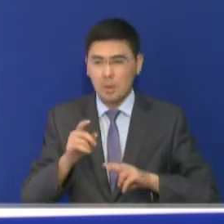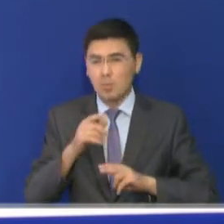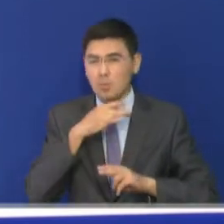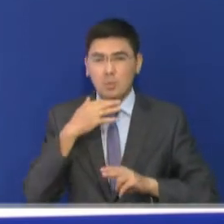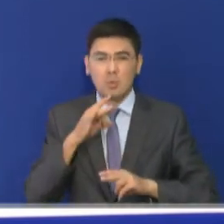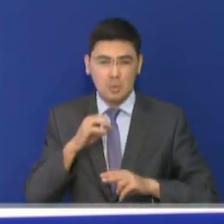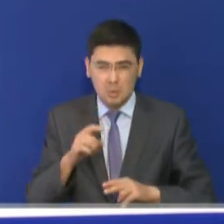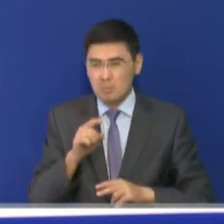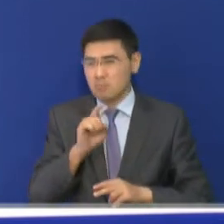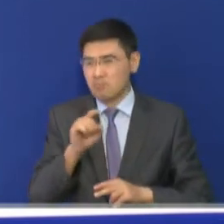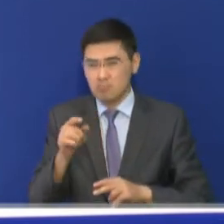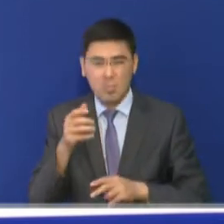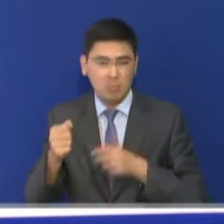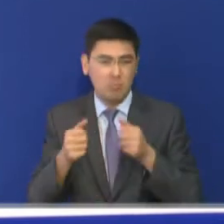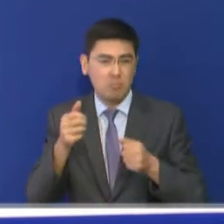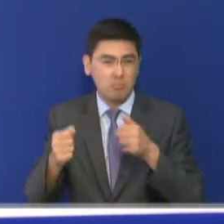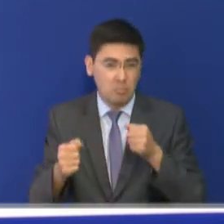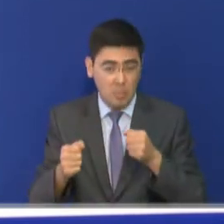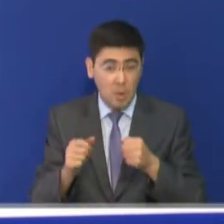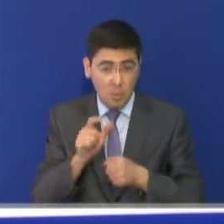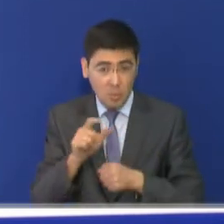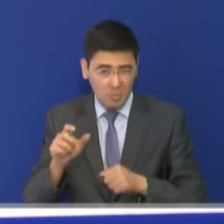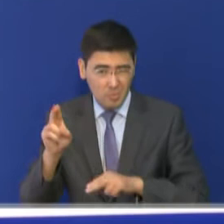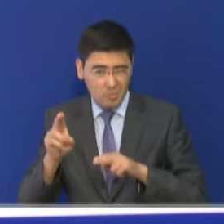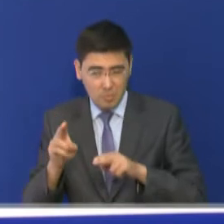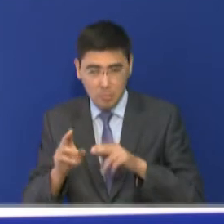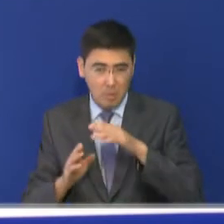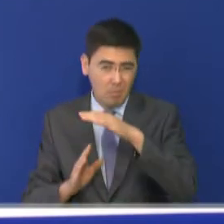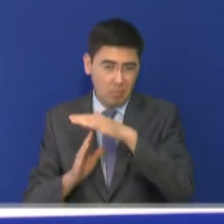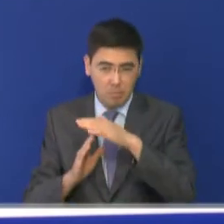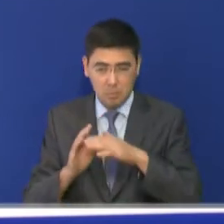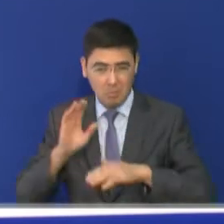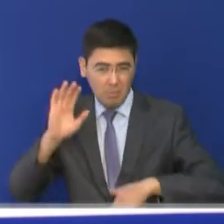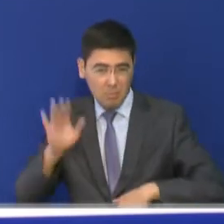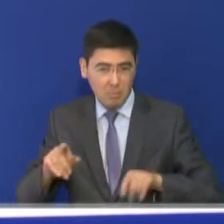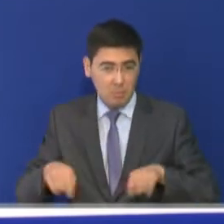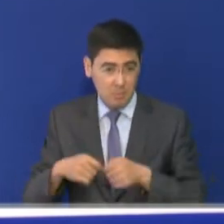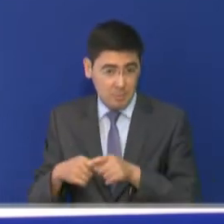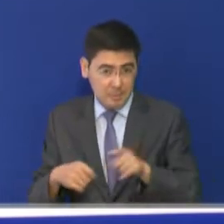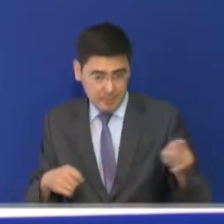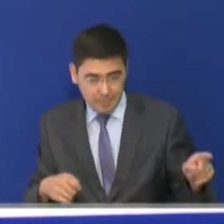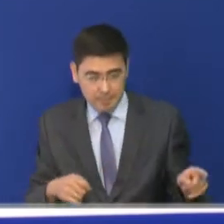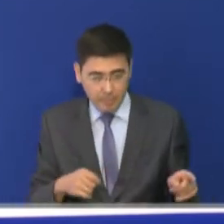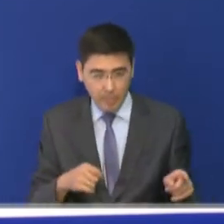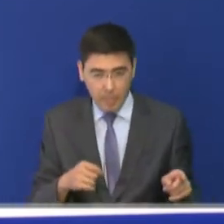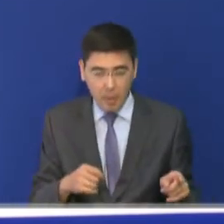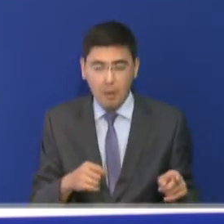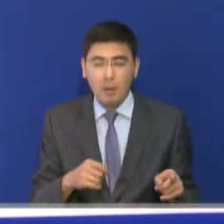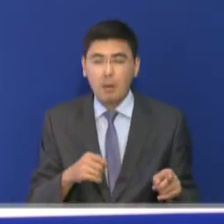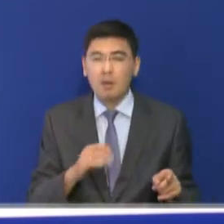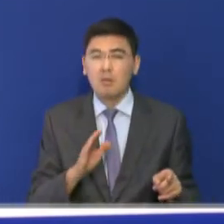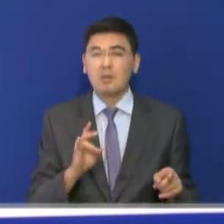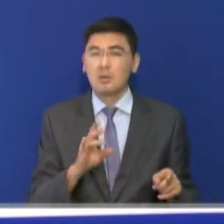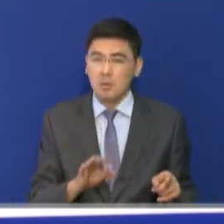мәрте рейд жүргізген. Нәтижесінде шектеуді сақтамаған тұрғындар анықталып, оларға қатысты әкімшілік хаттама толтырылған. Жалпы өңірімізде төтенше